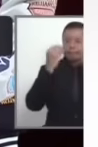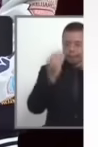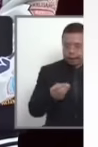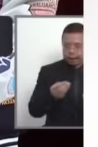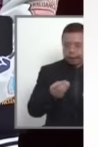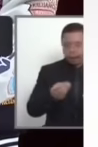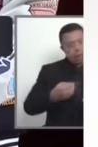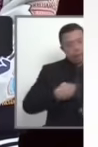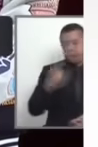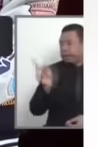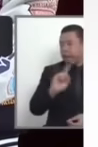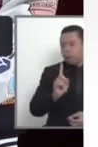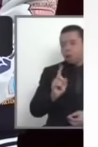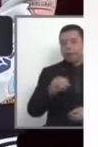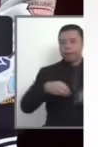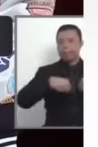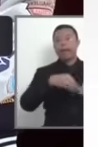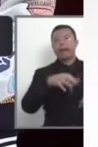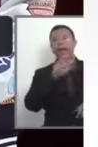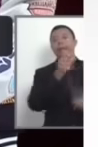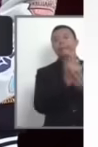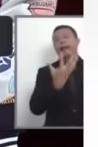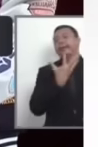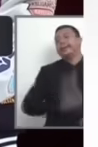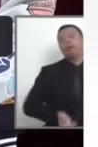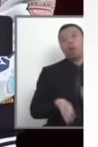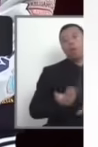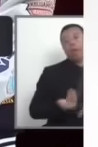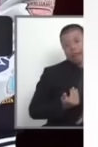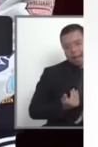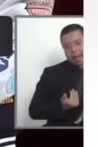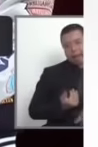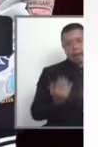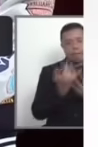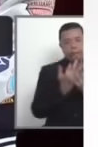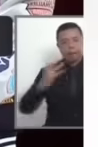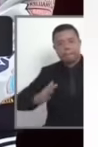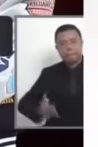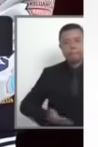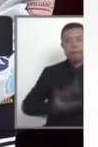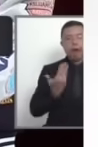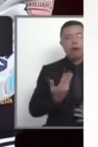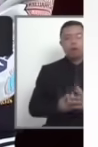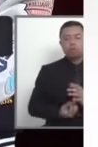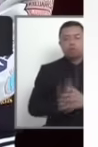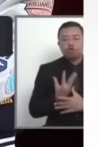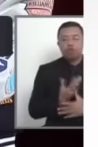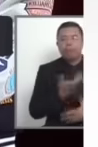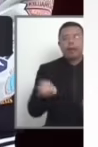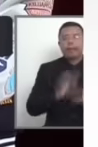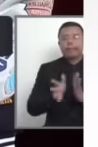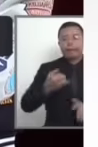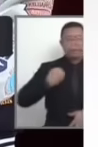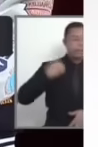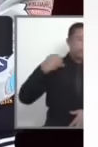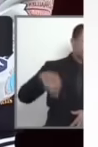hanya untuk misalnya di sini bahkan disinggung kepentingan keluarga di atas kepentingan yang lain. Nah ini ini kan saya kira juga